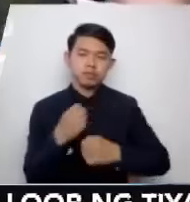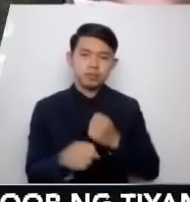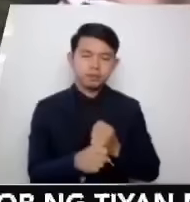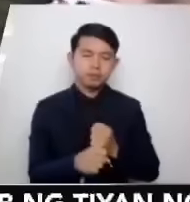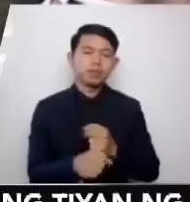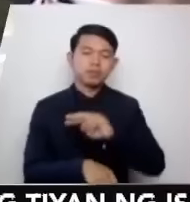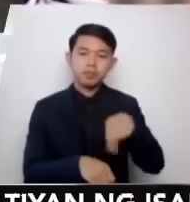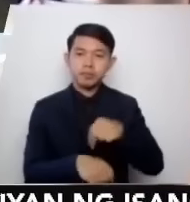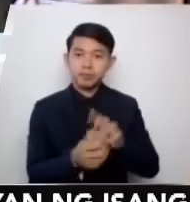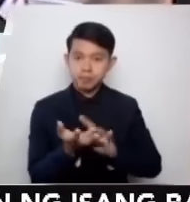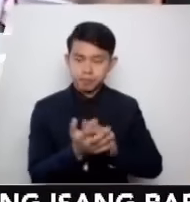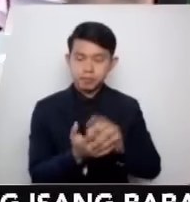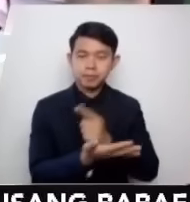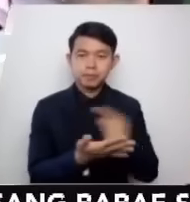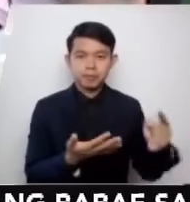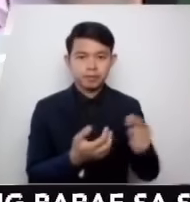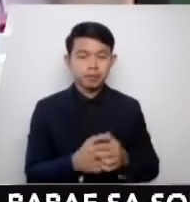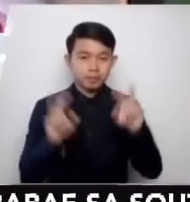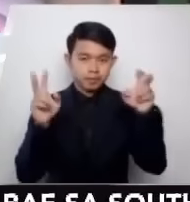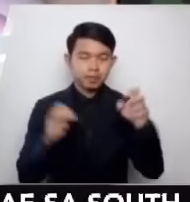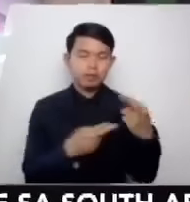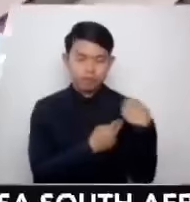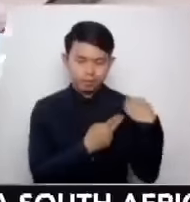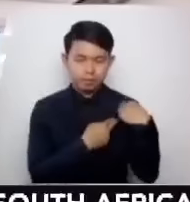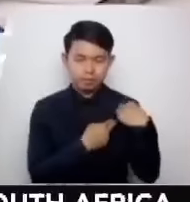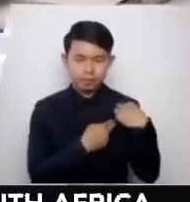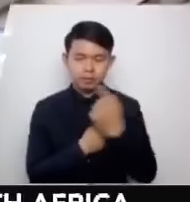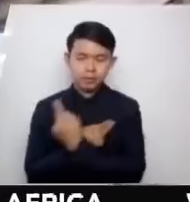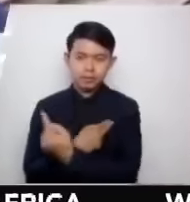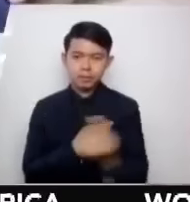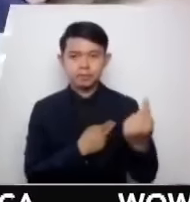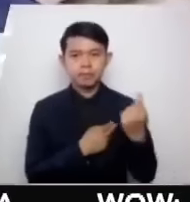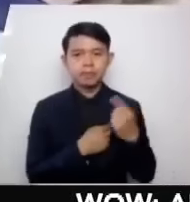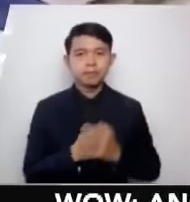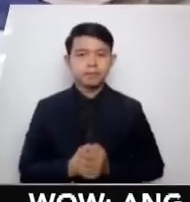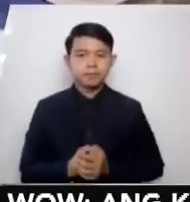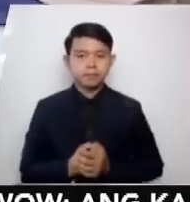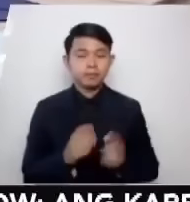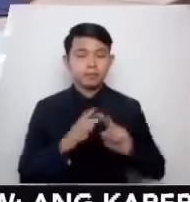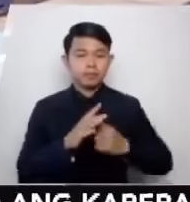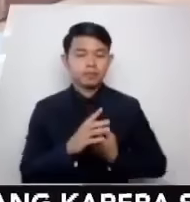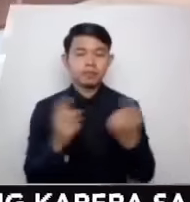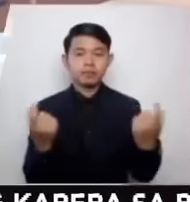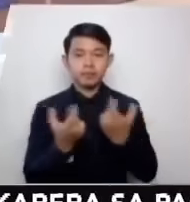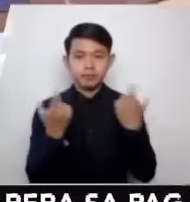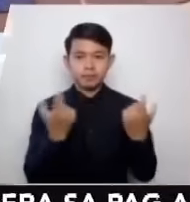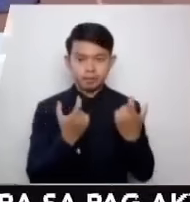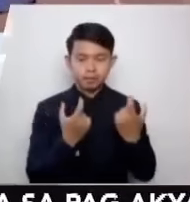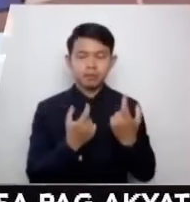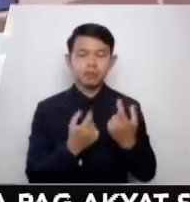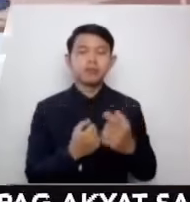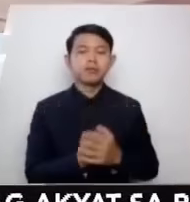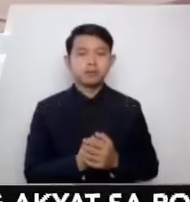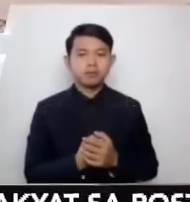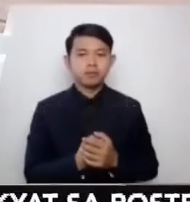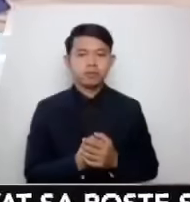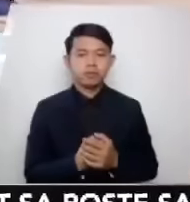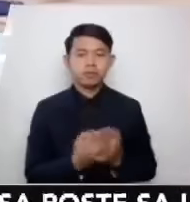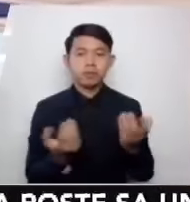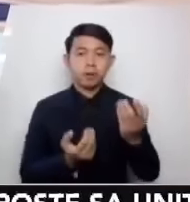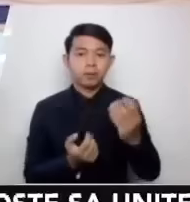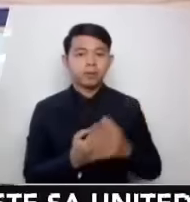bansa, responsibilidad ng bawat isa. Formal na sinimulan ng pagdiriwang sa isang seremonya sa bandayog ni Dr. Jose Rizal